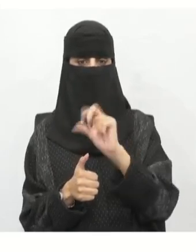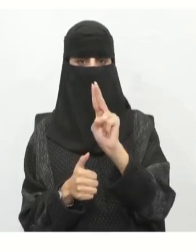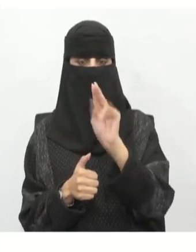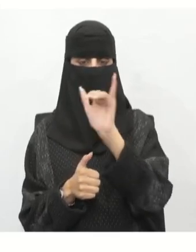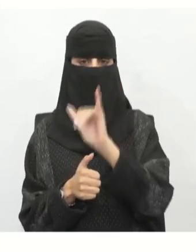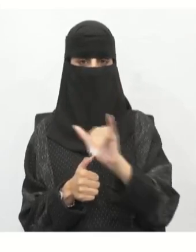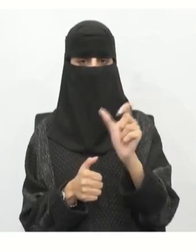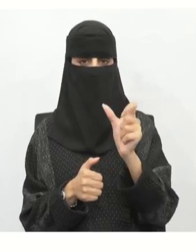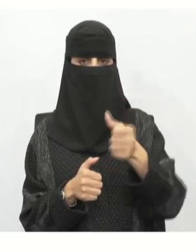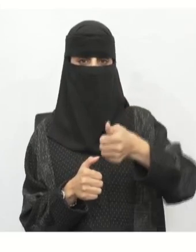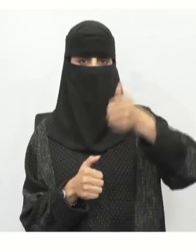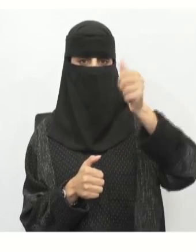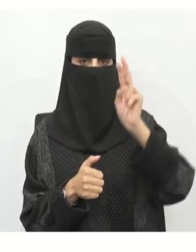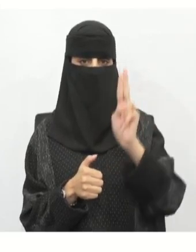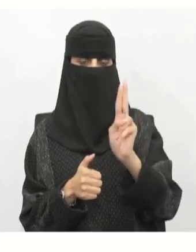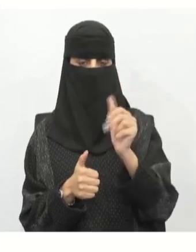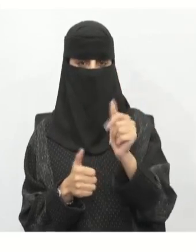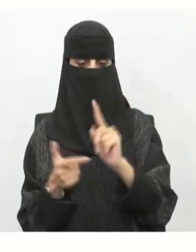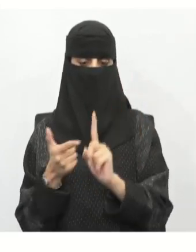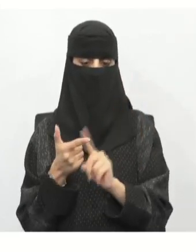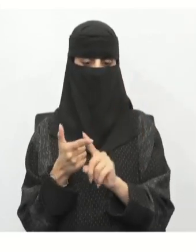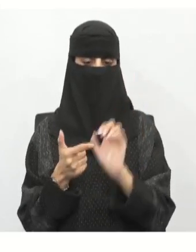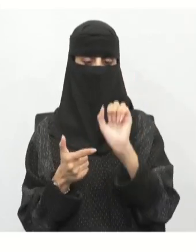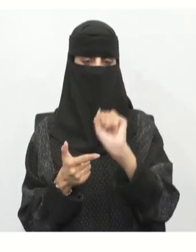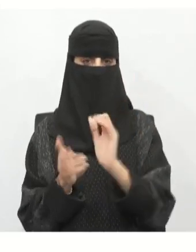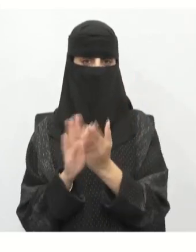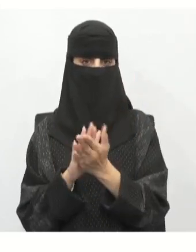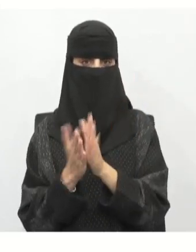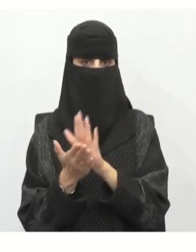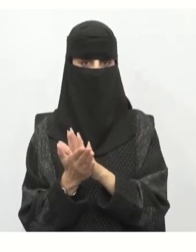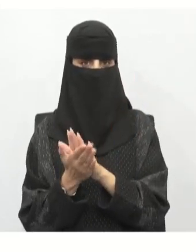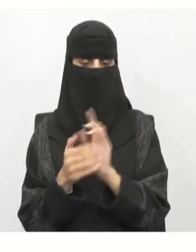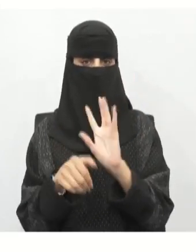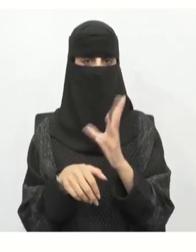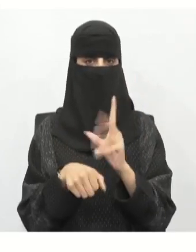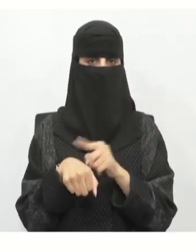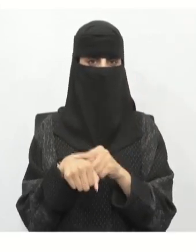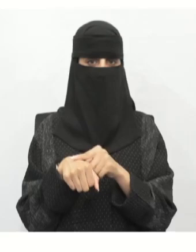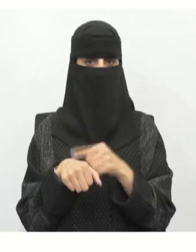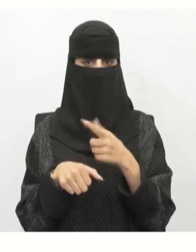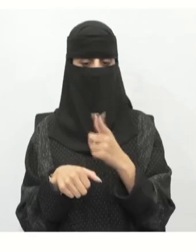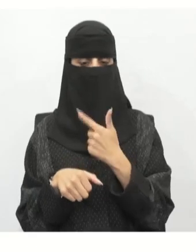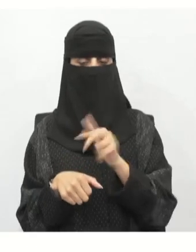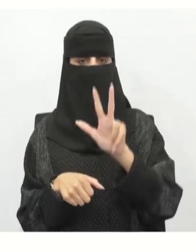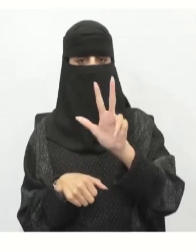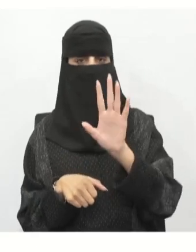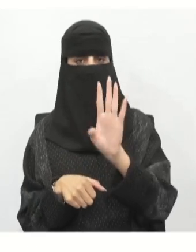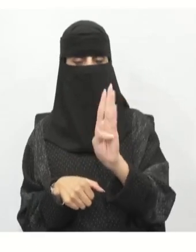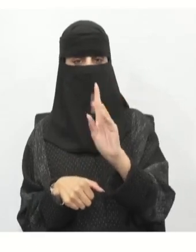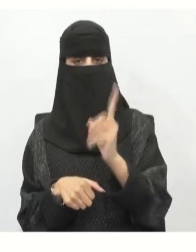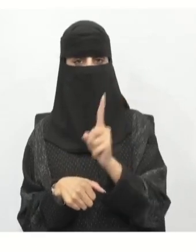والبقوليات بارك الله فيكم والمجموعه الثانيه مجموعه الخبز والكربوهيدرات